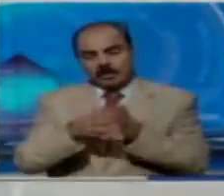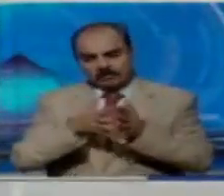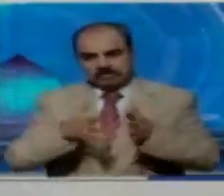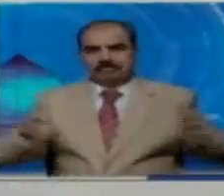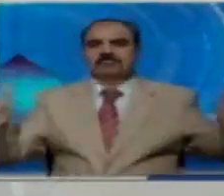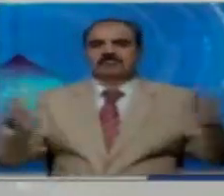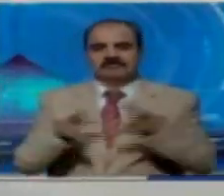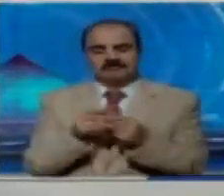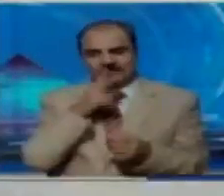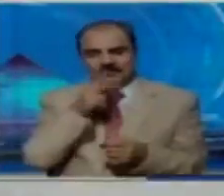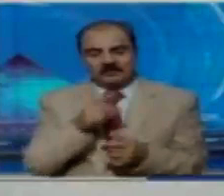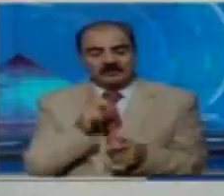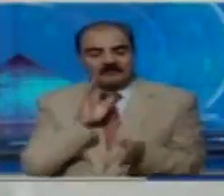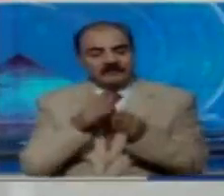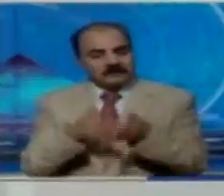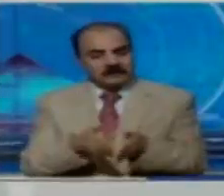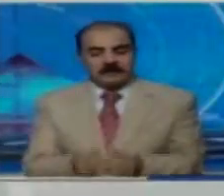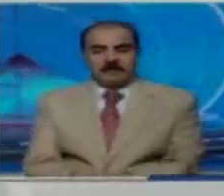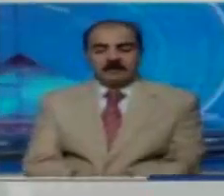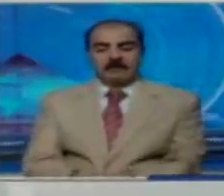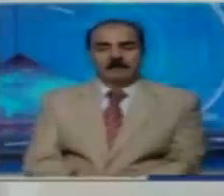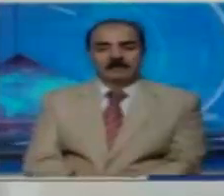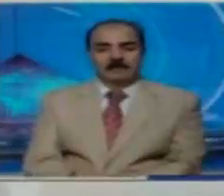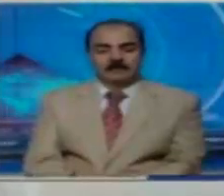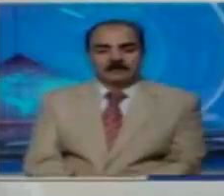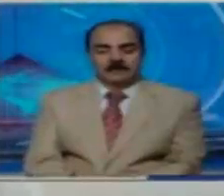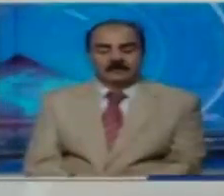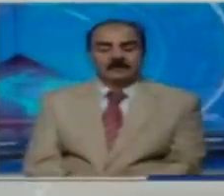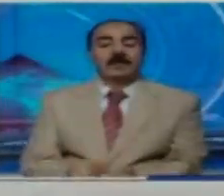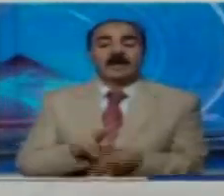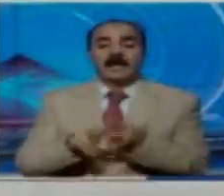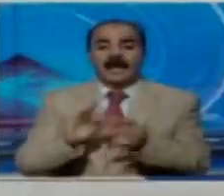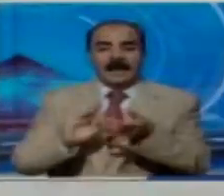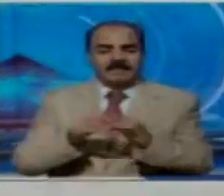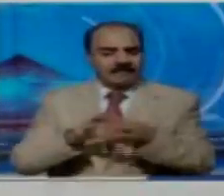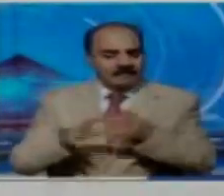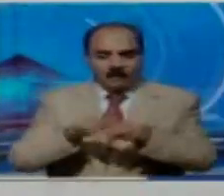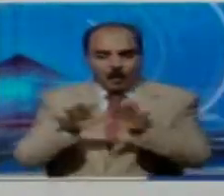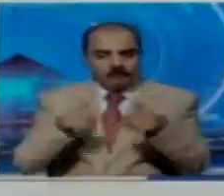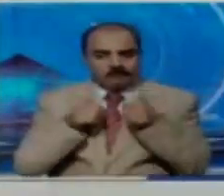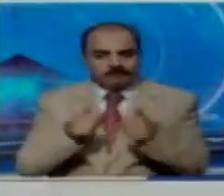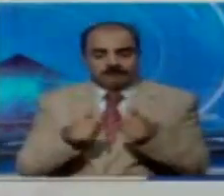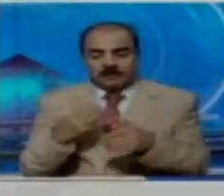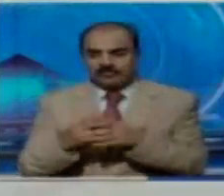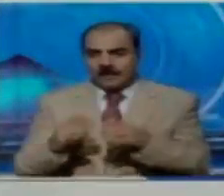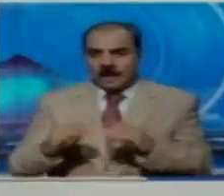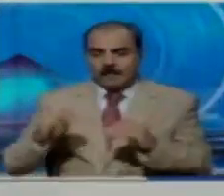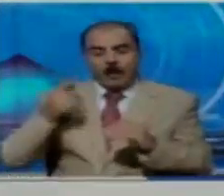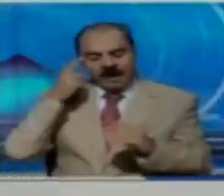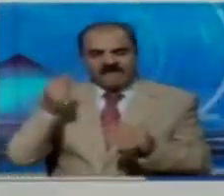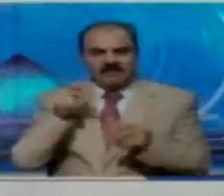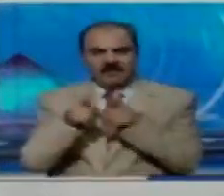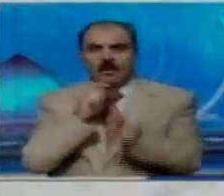ميديا والديجيتال ميديا او الاعلام الرقمي وكل متطلبات العصر في الجيل اللي طالع عايز